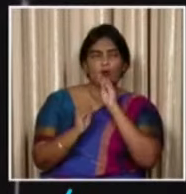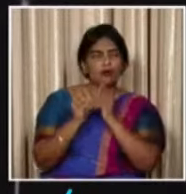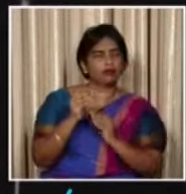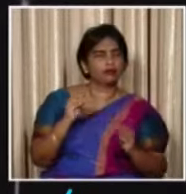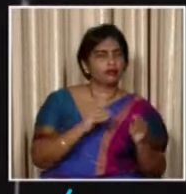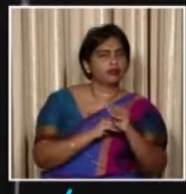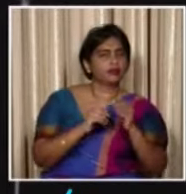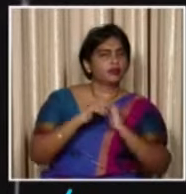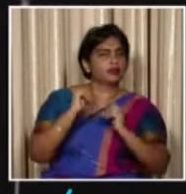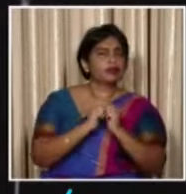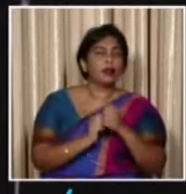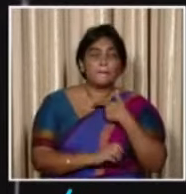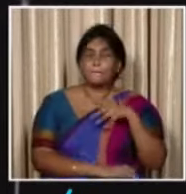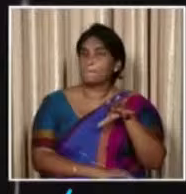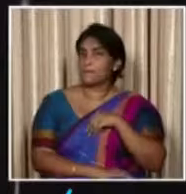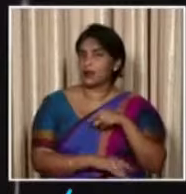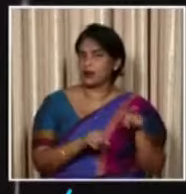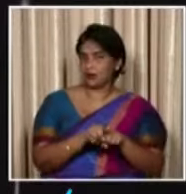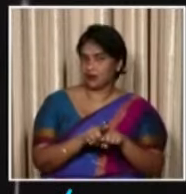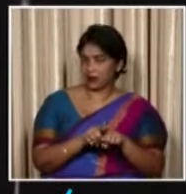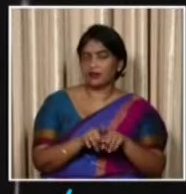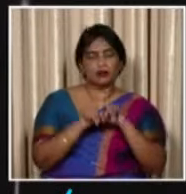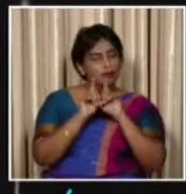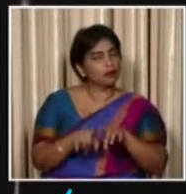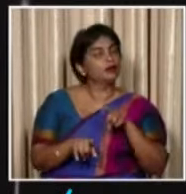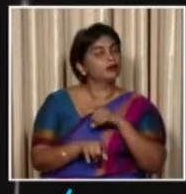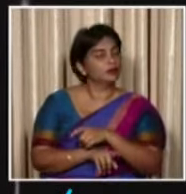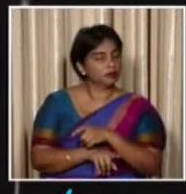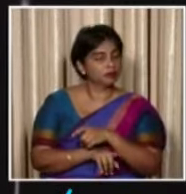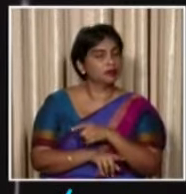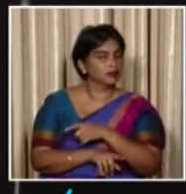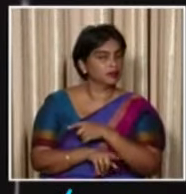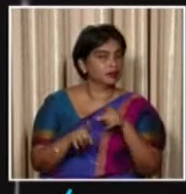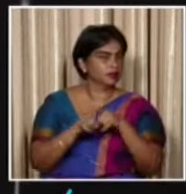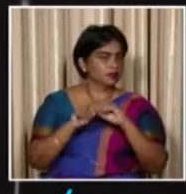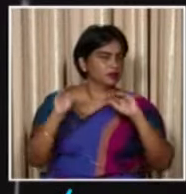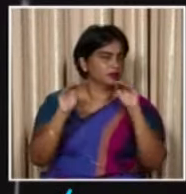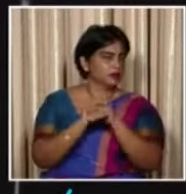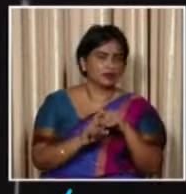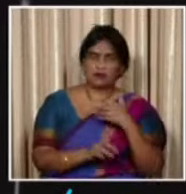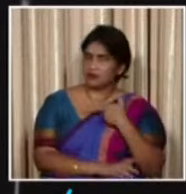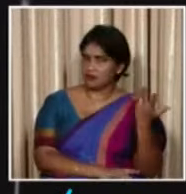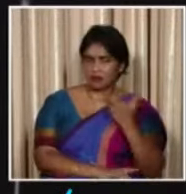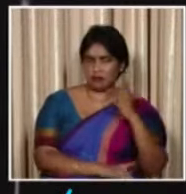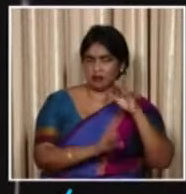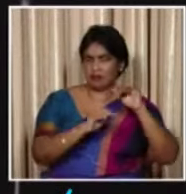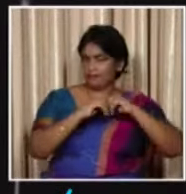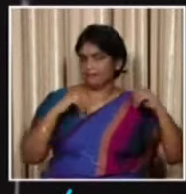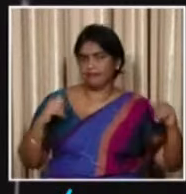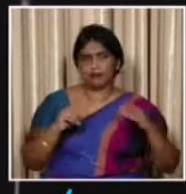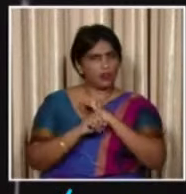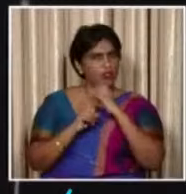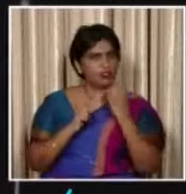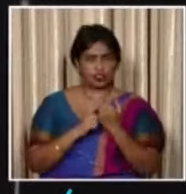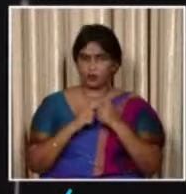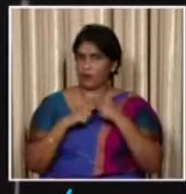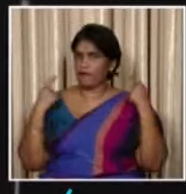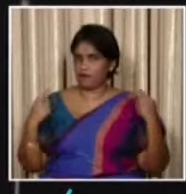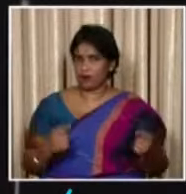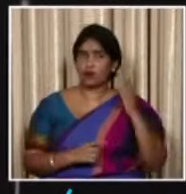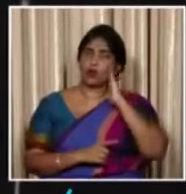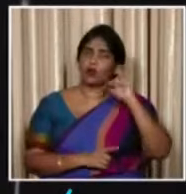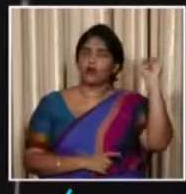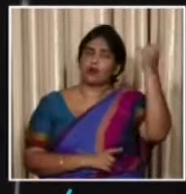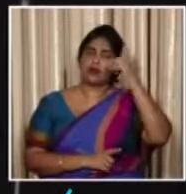අන්නේ ක්‍රියාවලිය අපි පිළිගන්නවා කියන එක. මේක නිසා මේක ඇතුළත් ගන්න බෑ. ඒක අපේ සංස්කෘතිය විරුද්ධයි. බටහිර